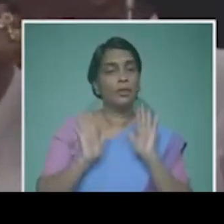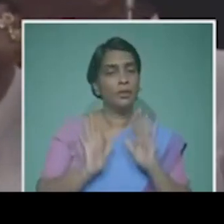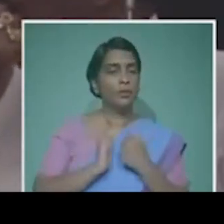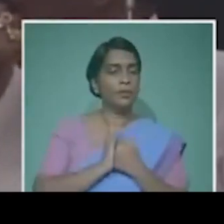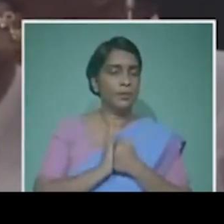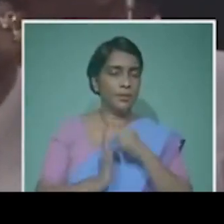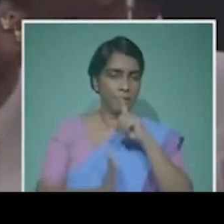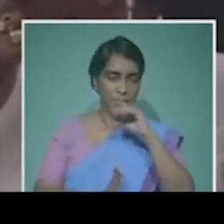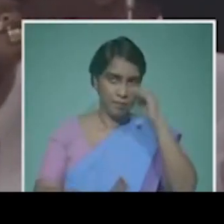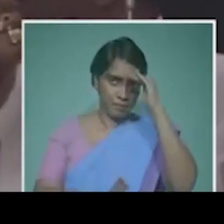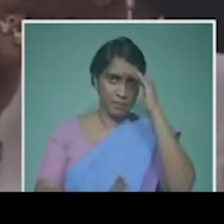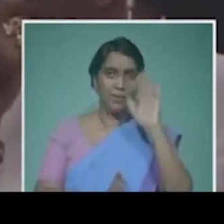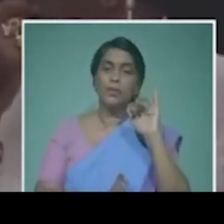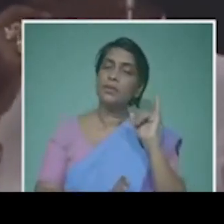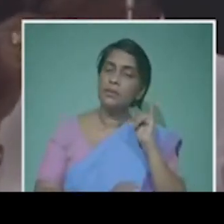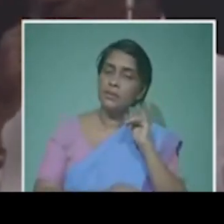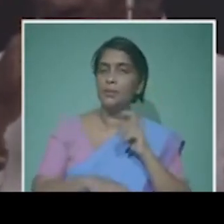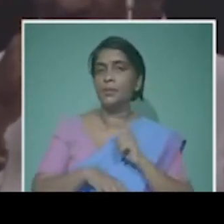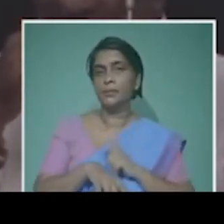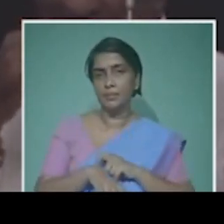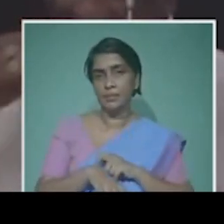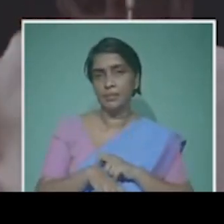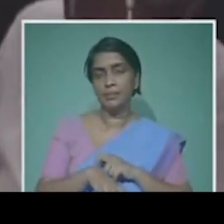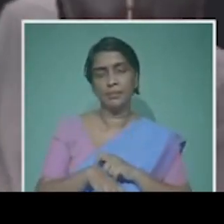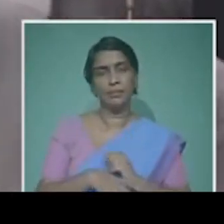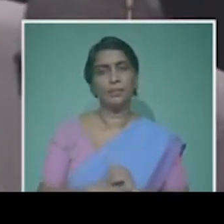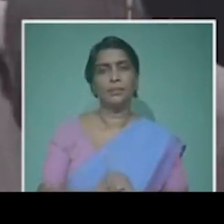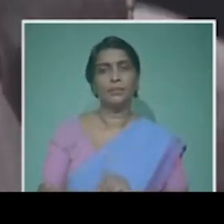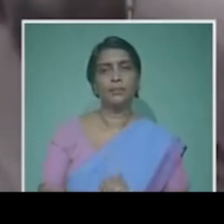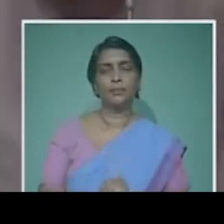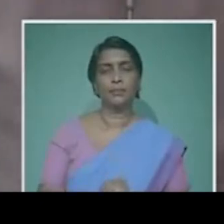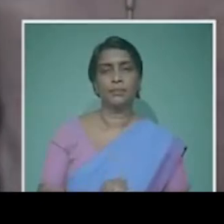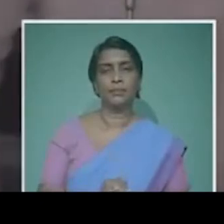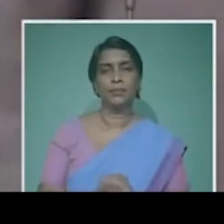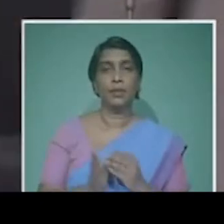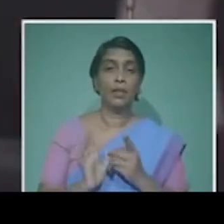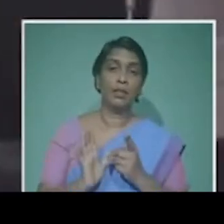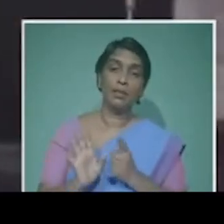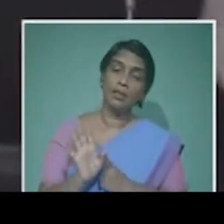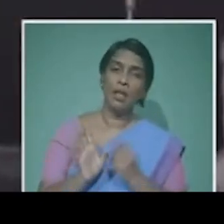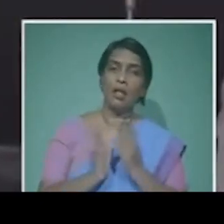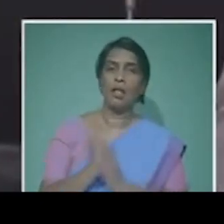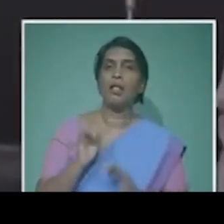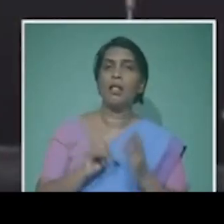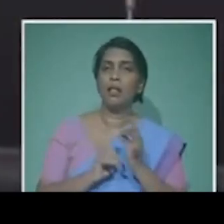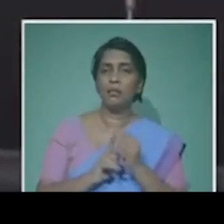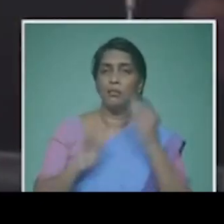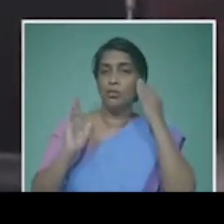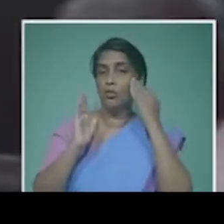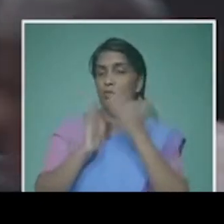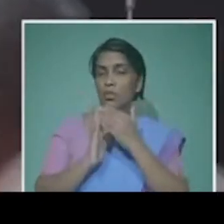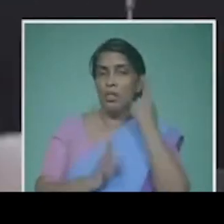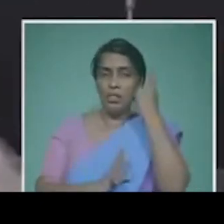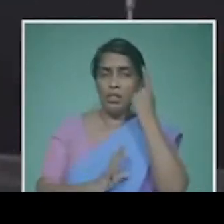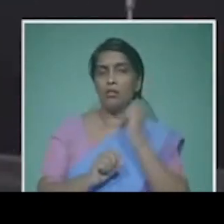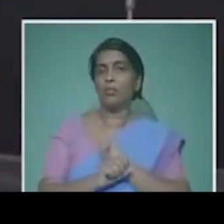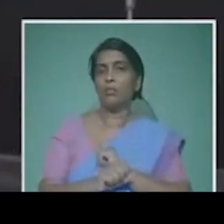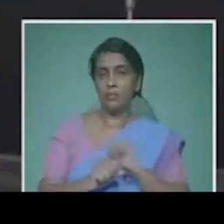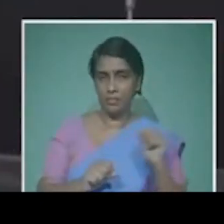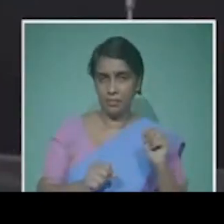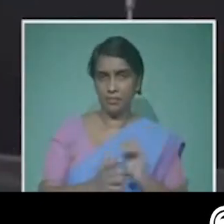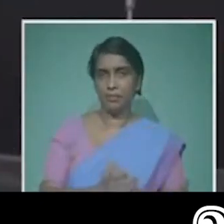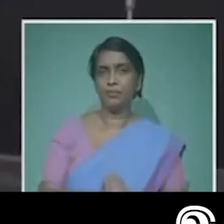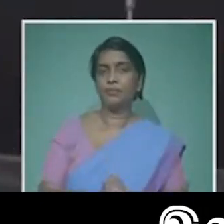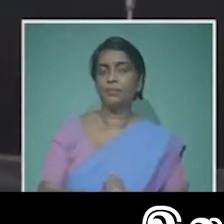நாணய நிதியத்துடன் பணியாளர்கள் மட்ட ஒப்பந்தத்தை மாத்திரமே எட்டியுள்ளதாக அமைச்சர் சுசில் பிரேமச்சந்த் குறிப்பிட்டுள்ளார். ஒப்பந்தத்தை எட்டுவதற்கும் ஒப்பந்தத்தில் கையெழுத்திடுவதற்கும் இடையே